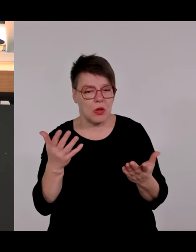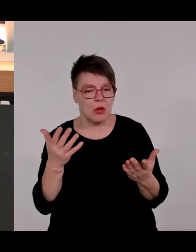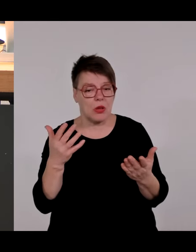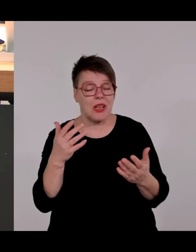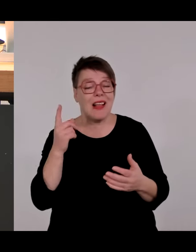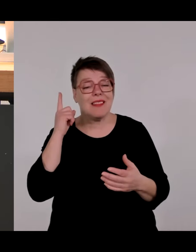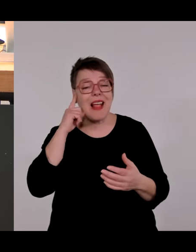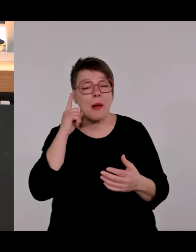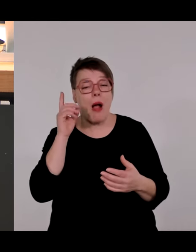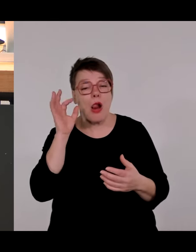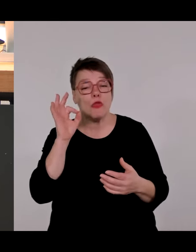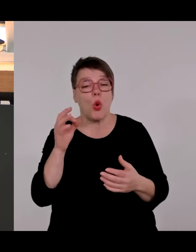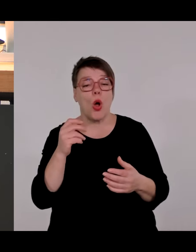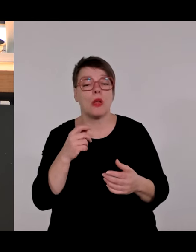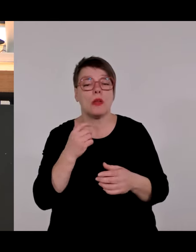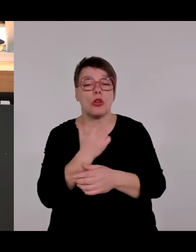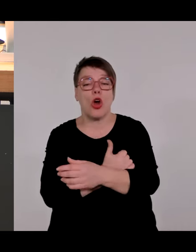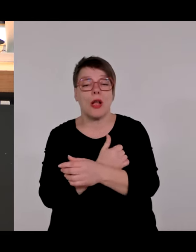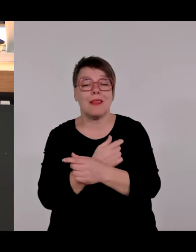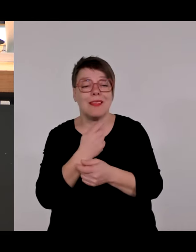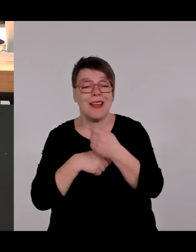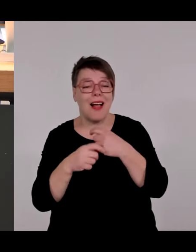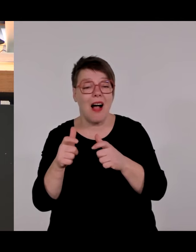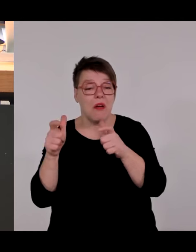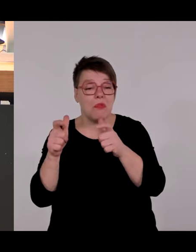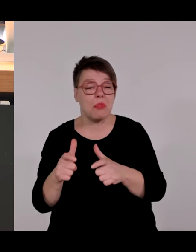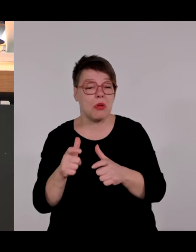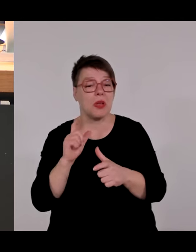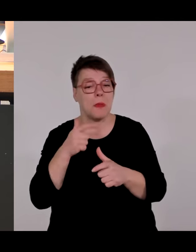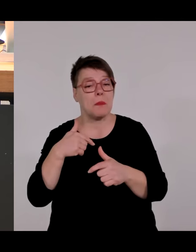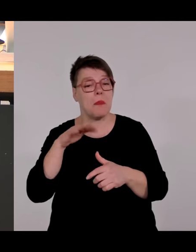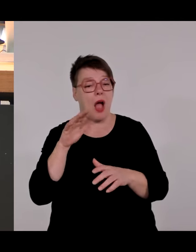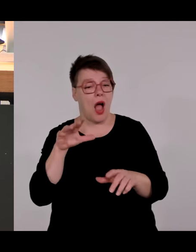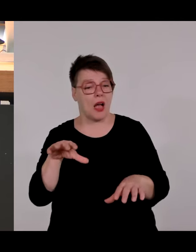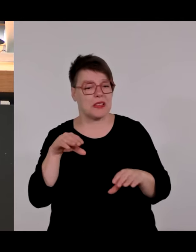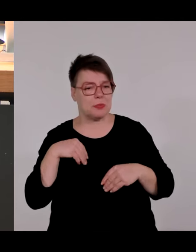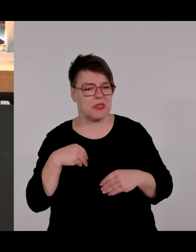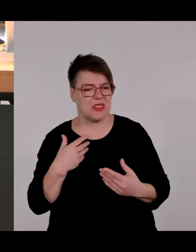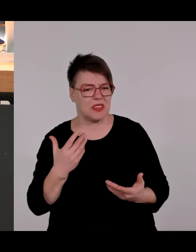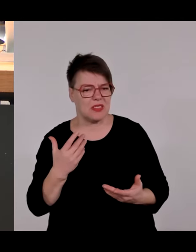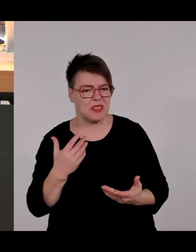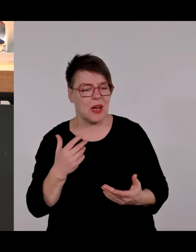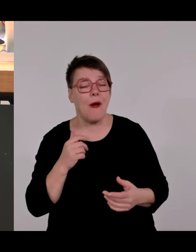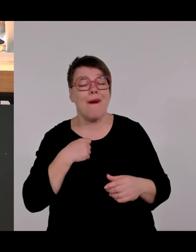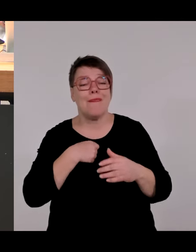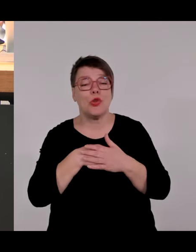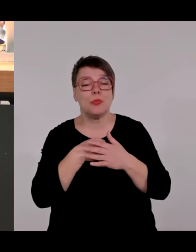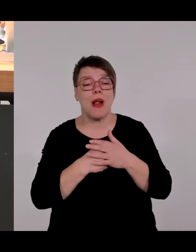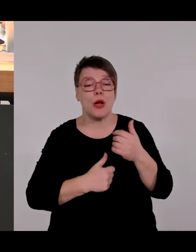und angesprochen, vollkommen zurecht, meine Damen und Herren. Das ist keine Politik, das ist irre.